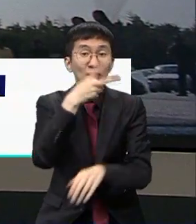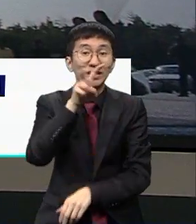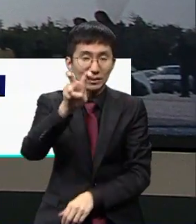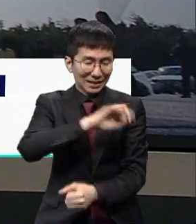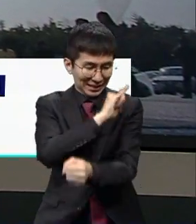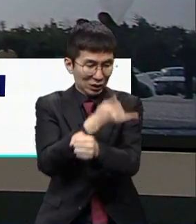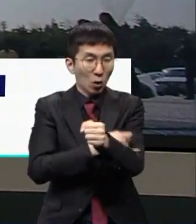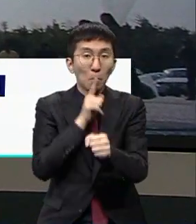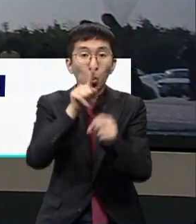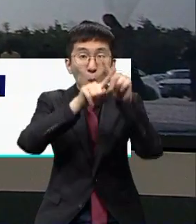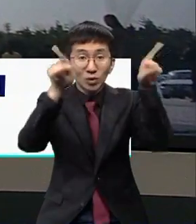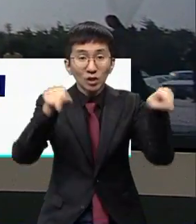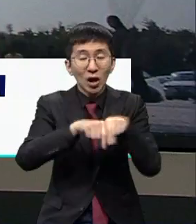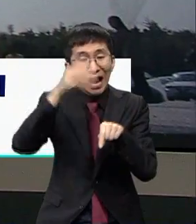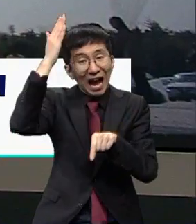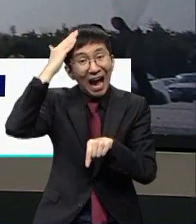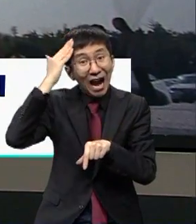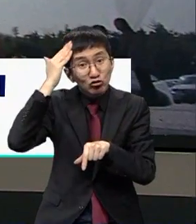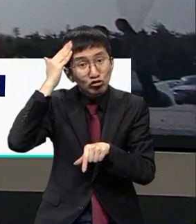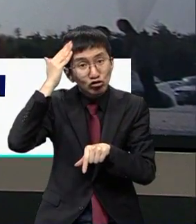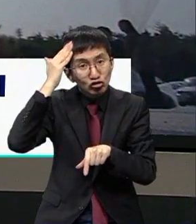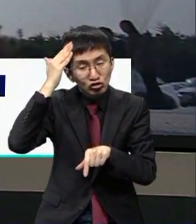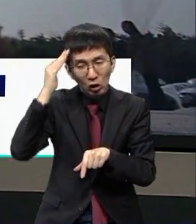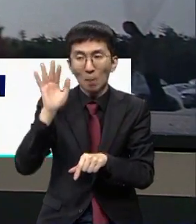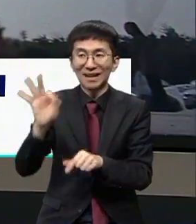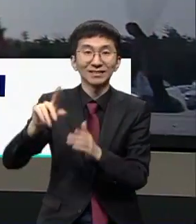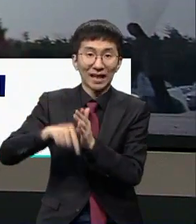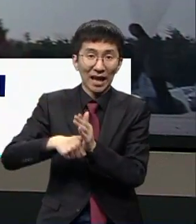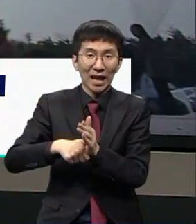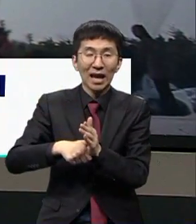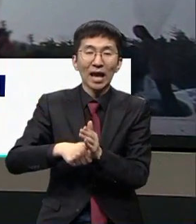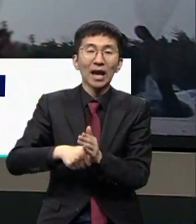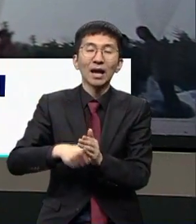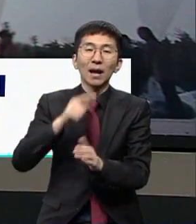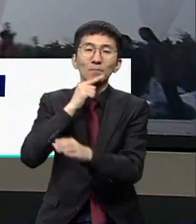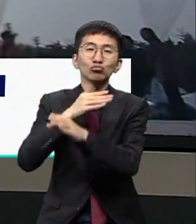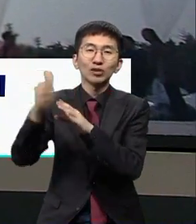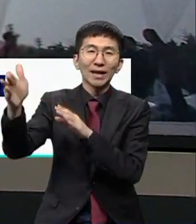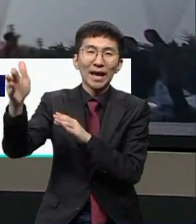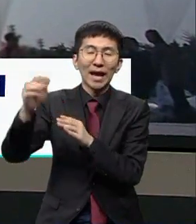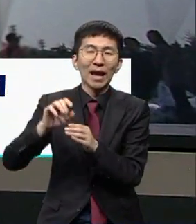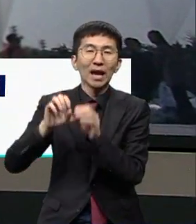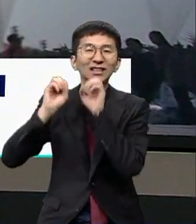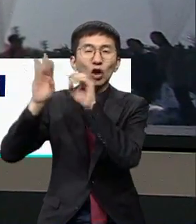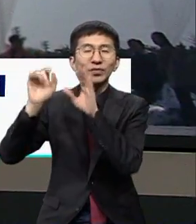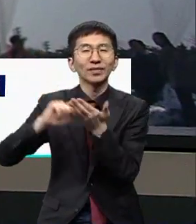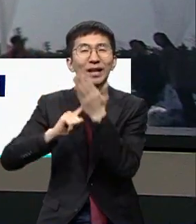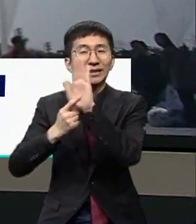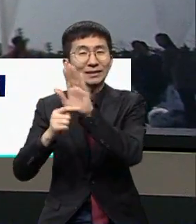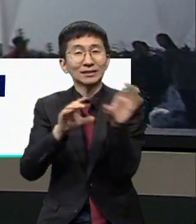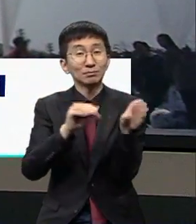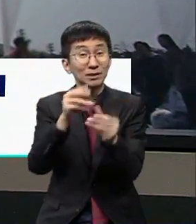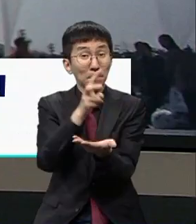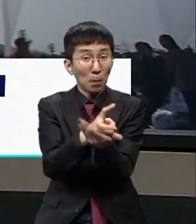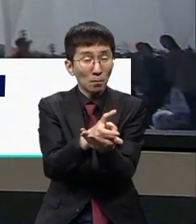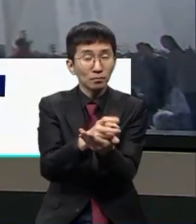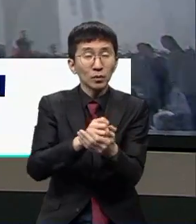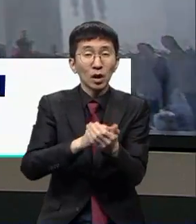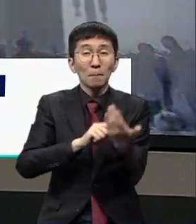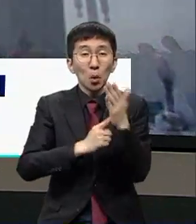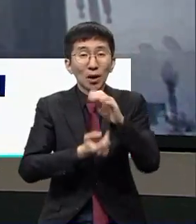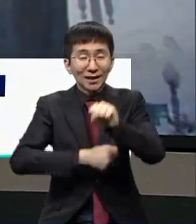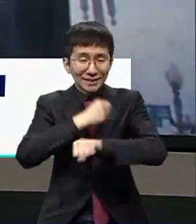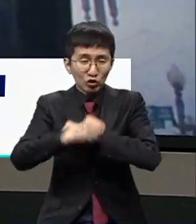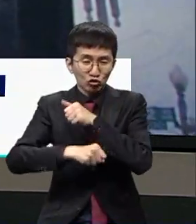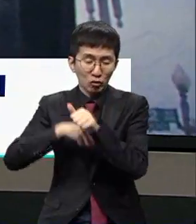2020년 인권 보고서 한국편에 대북 전단 금지법이 표현의 자유를 침해할 수 있다는 우려가 담긴 걸로